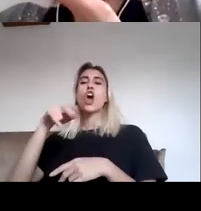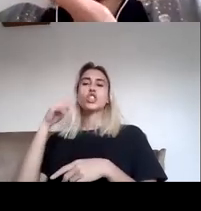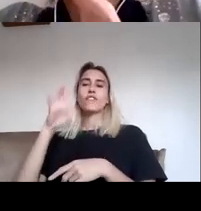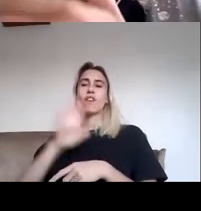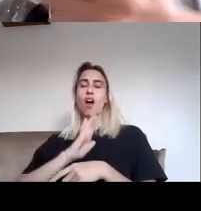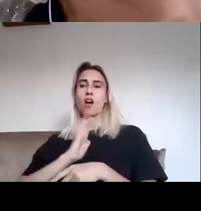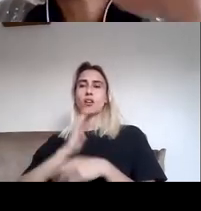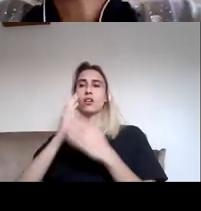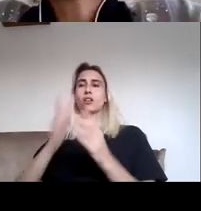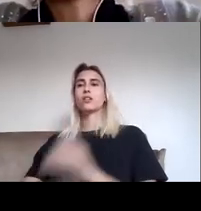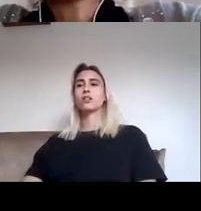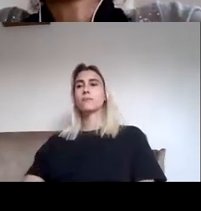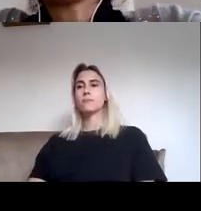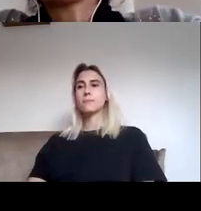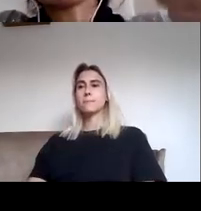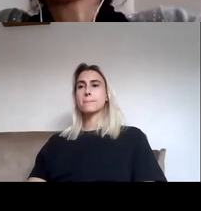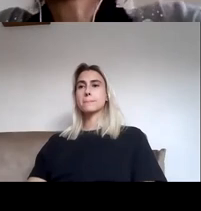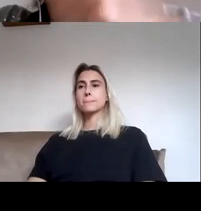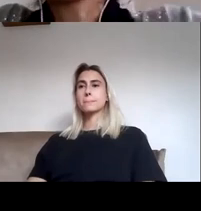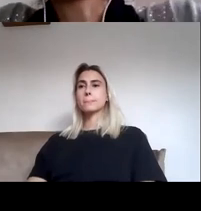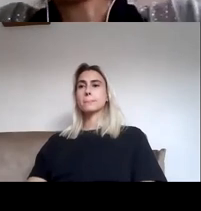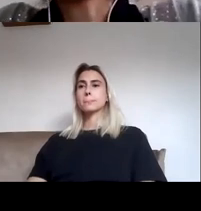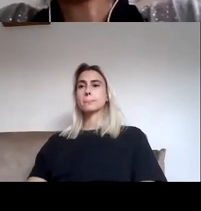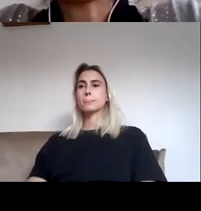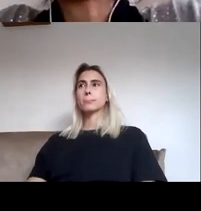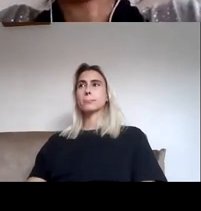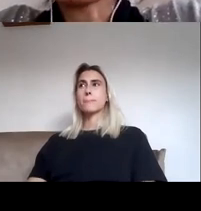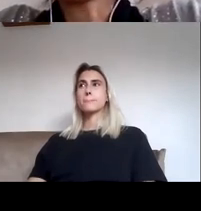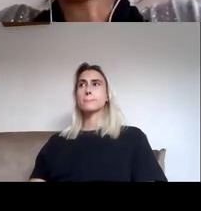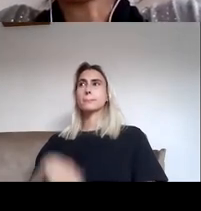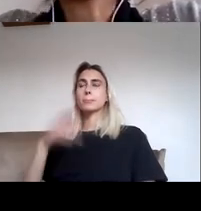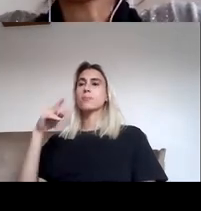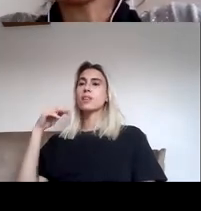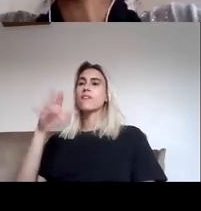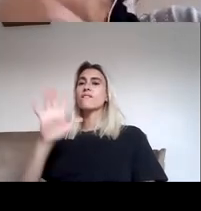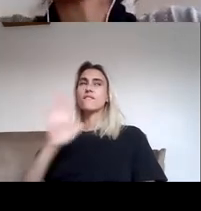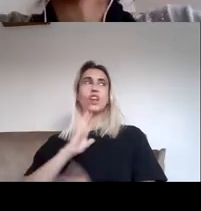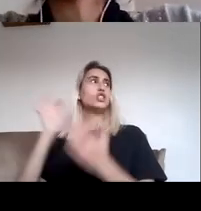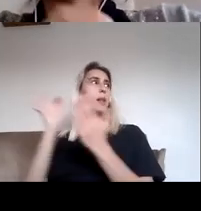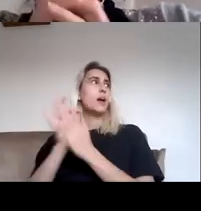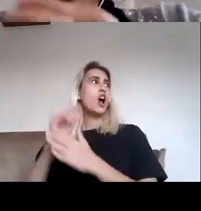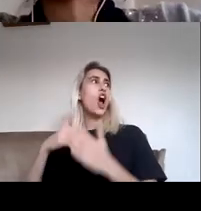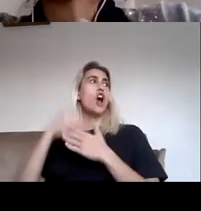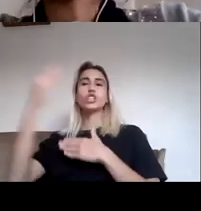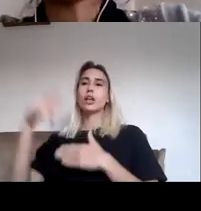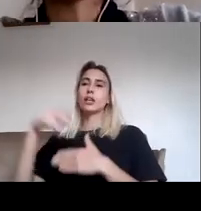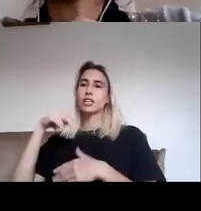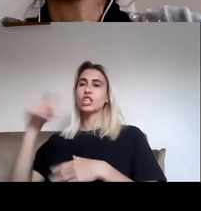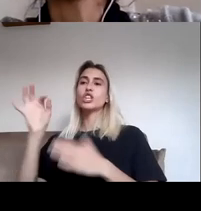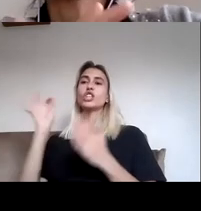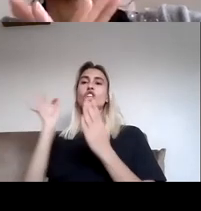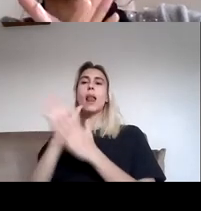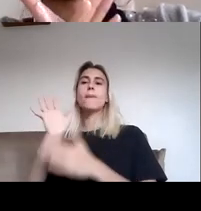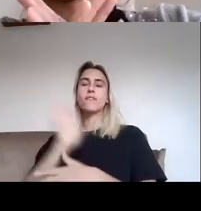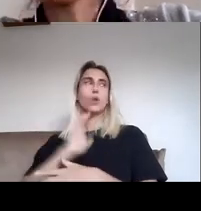geçidi ama şimdi bakın burada yaya geçiyorsunuz. Yaya olarak işaretleme var. Karşıdan karşıya geçeceğiz. İşaretlememiz var. Fakat